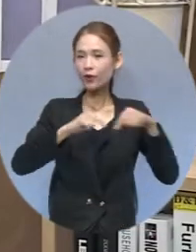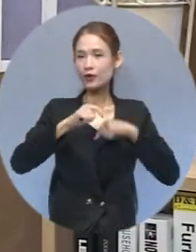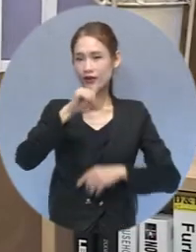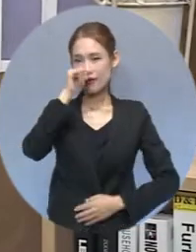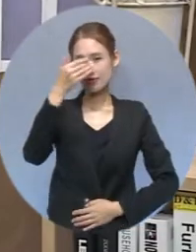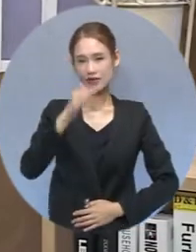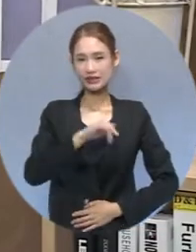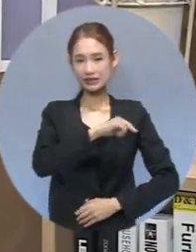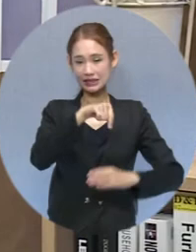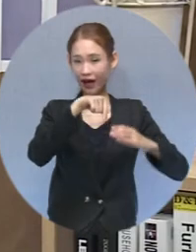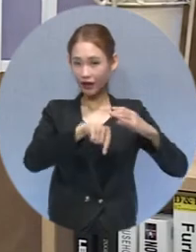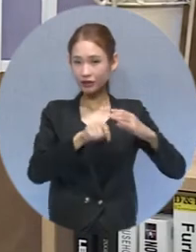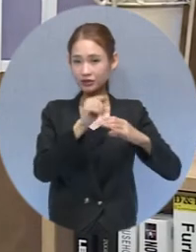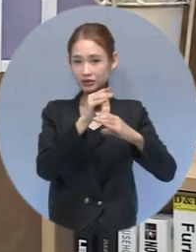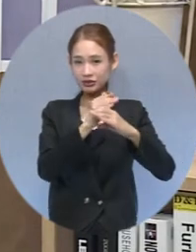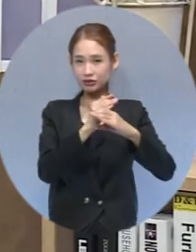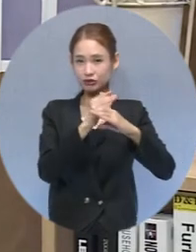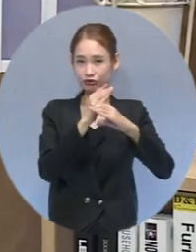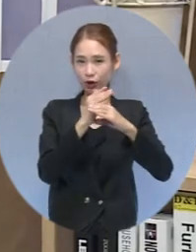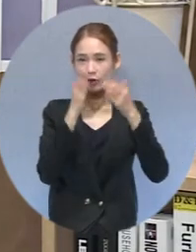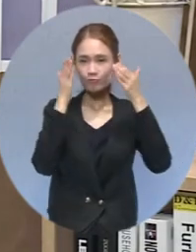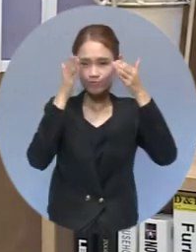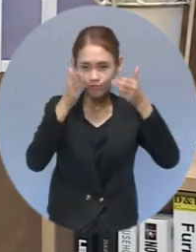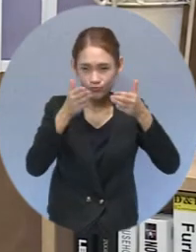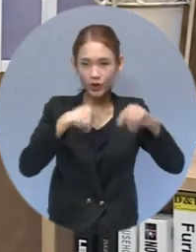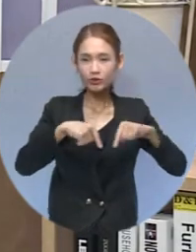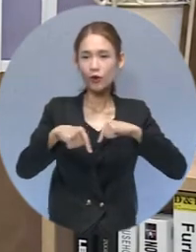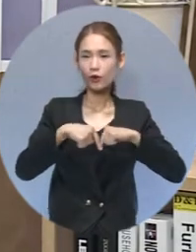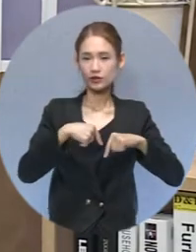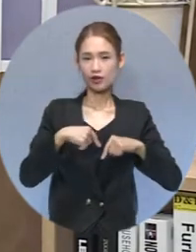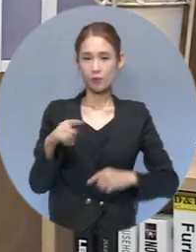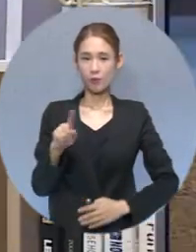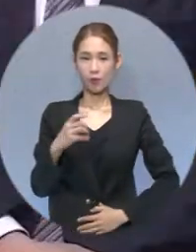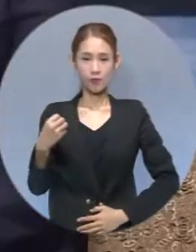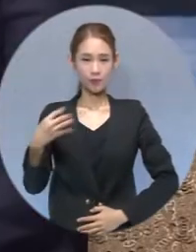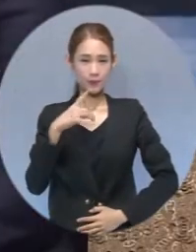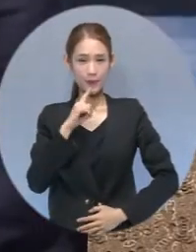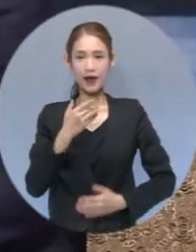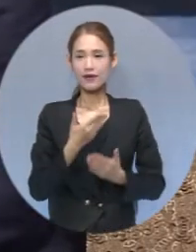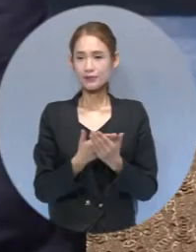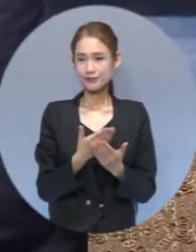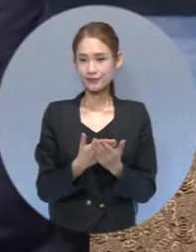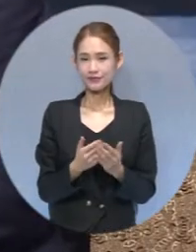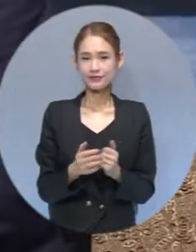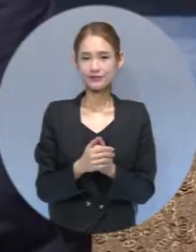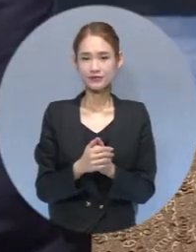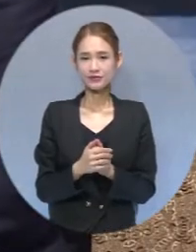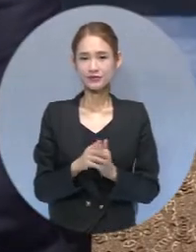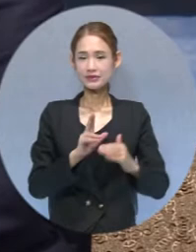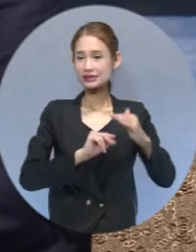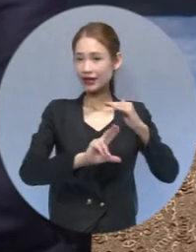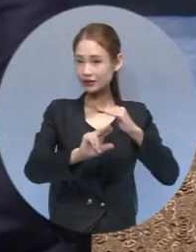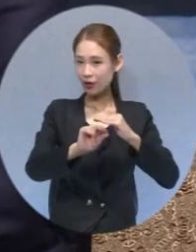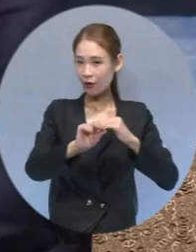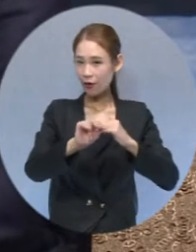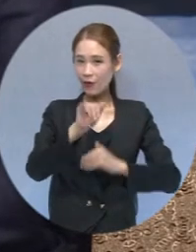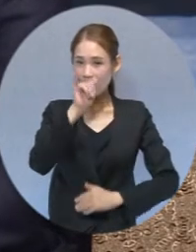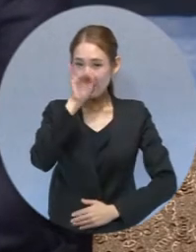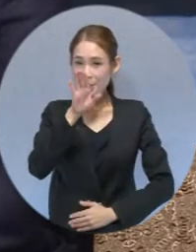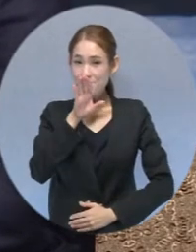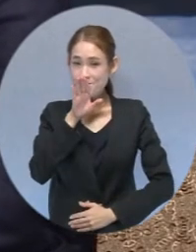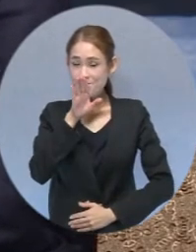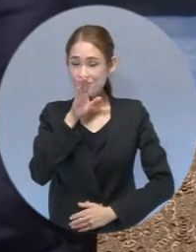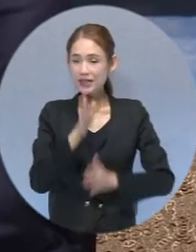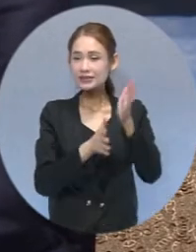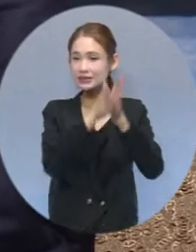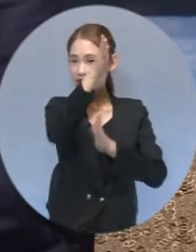좀 중점적으로 진행하고 계시는 정책이 있다면 말씀 부탁드립니다. 저희가 이제 지하철 있죠. 예. 시내버스